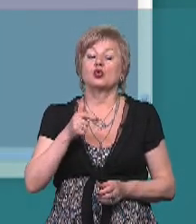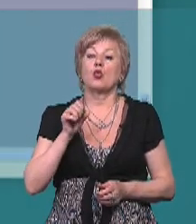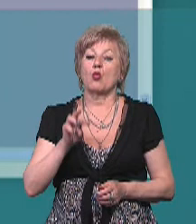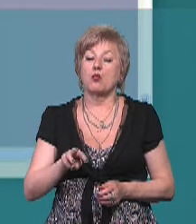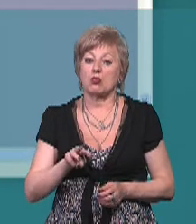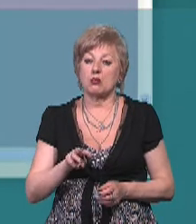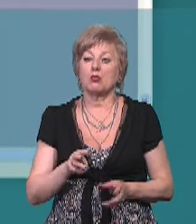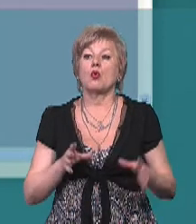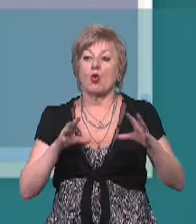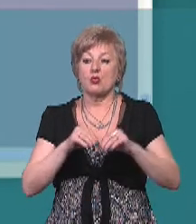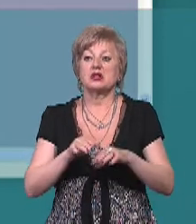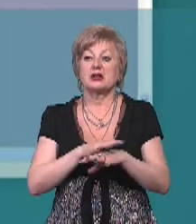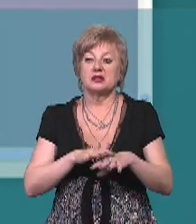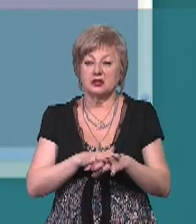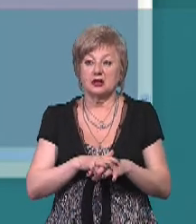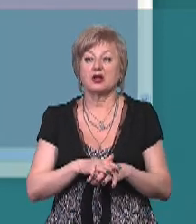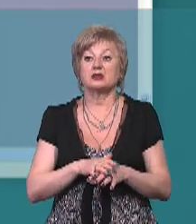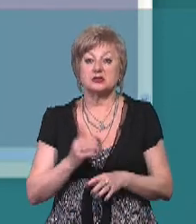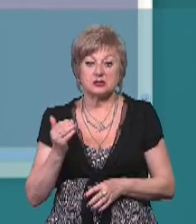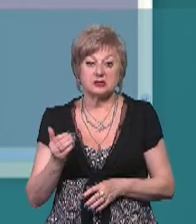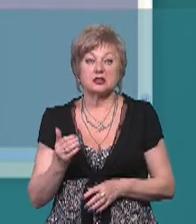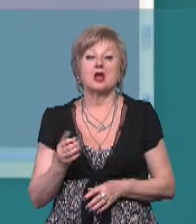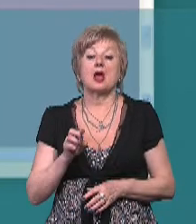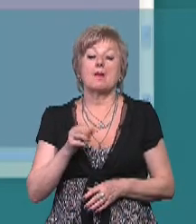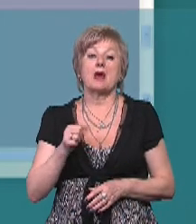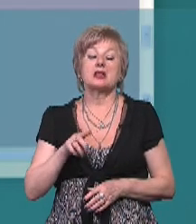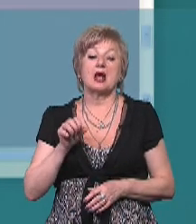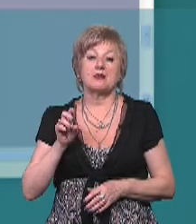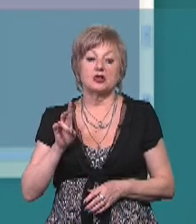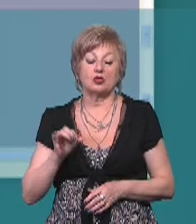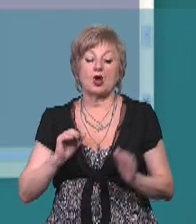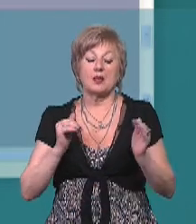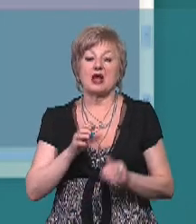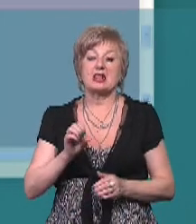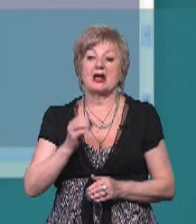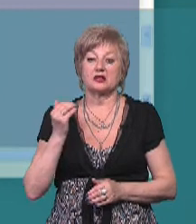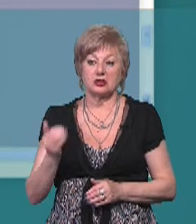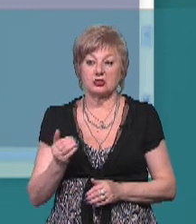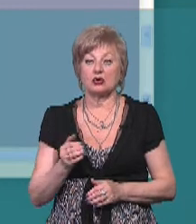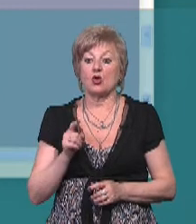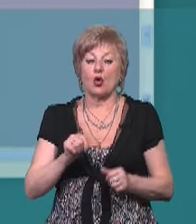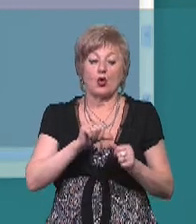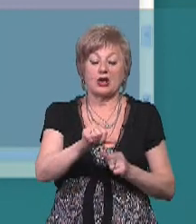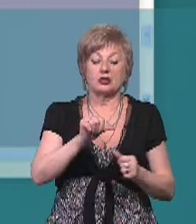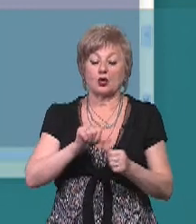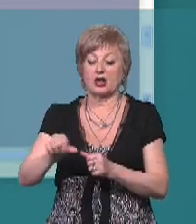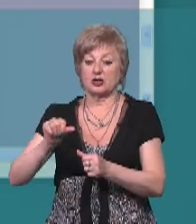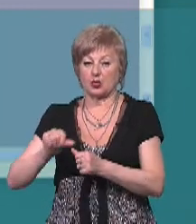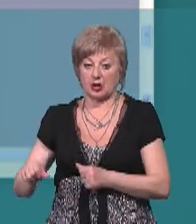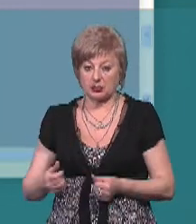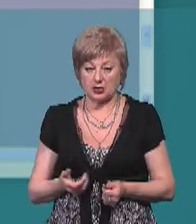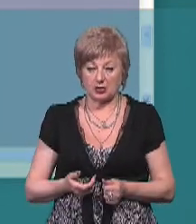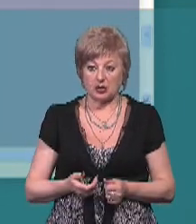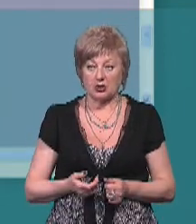от об'єднана територіальна громада – це Кушугумське селище, Балабинська та Малокатеринівка. Тобто вони йдуть окремо. От, а звідки тоді